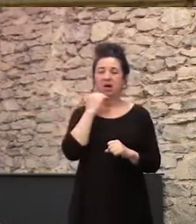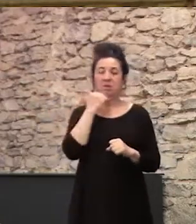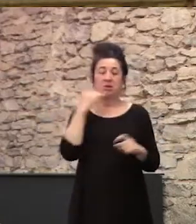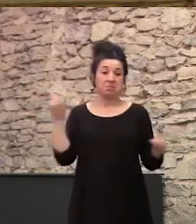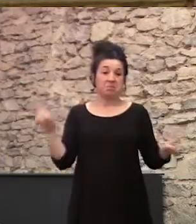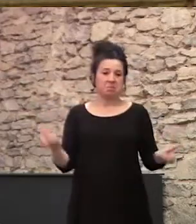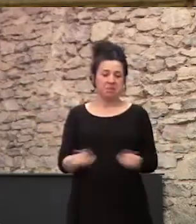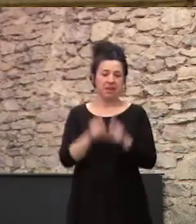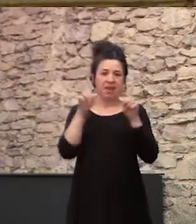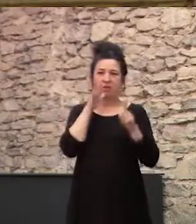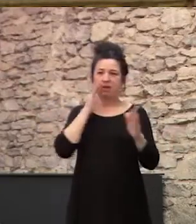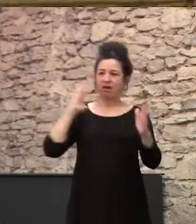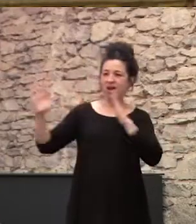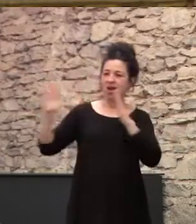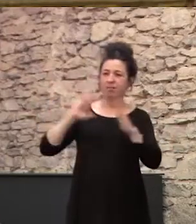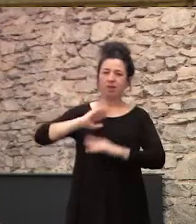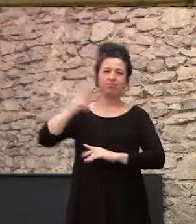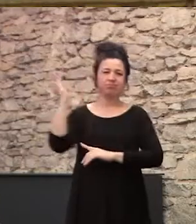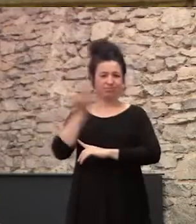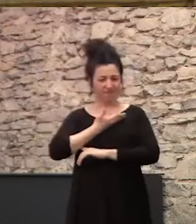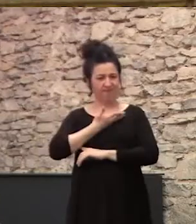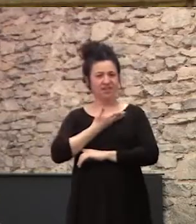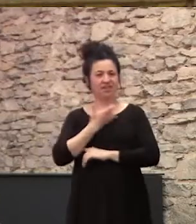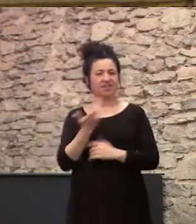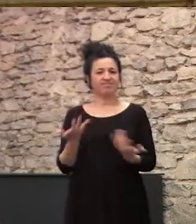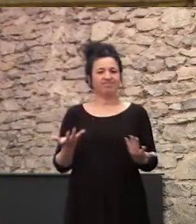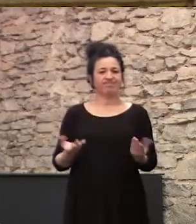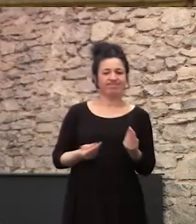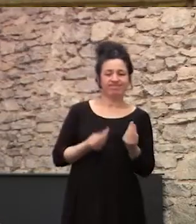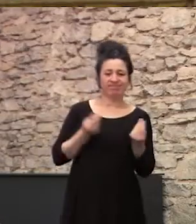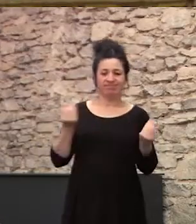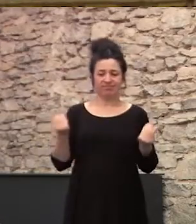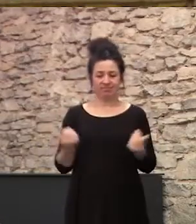importako, baina ari hortan afektatu egin zidan eta etzen bat ere